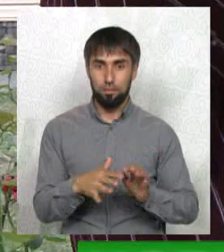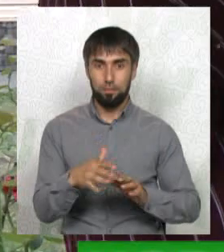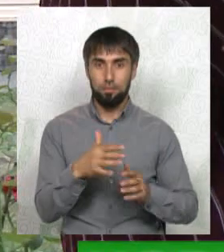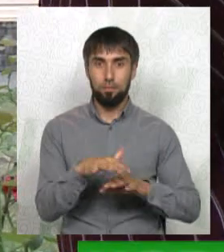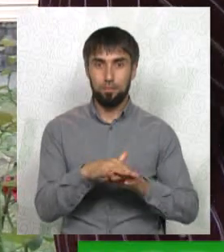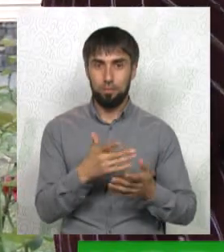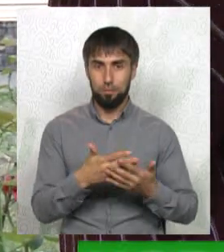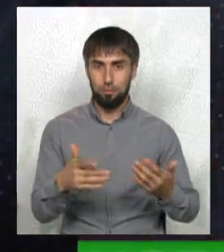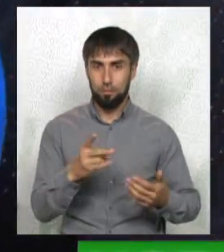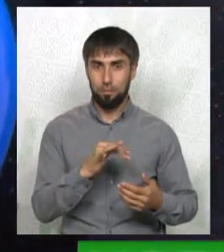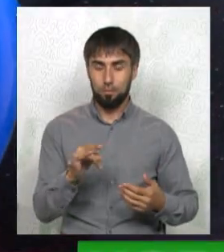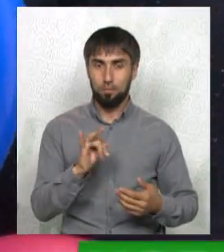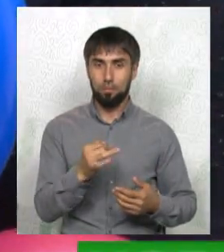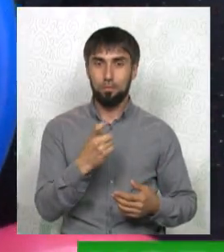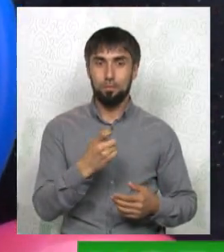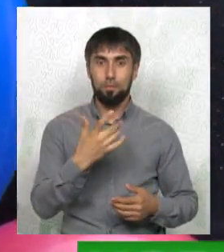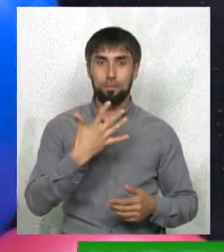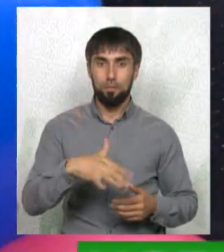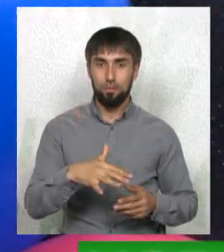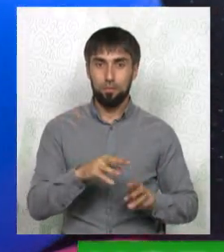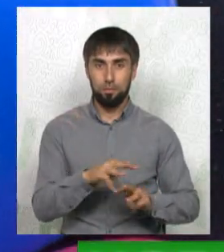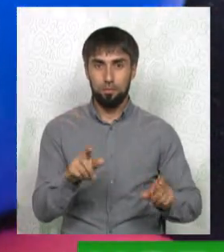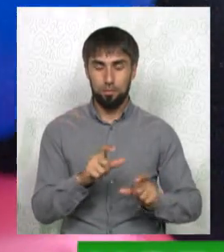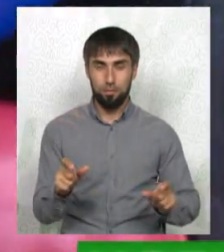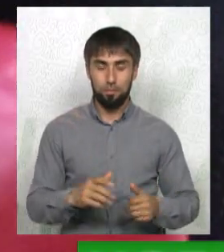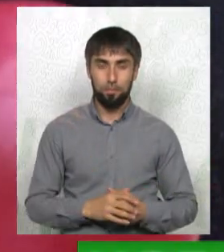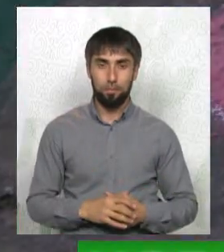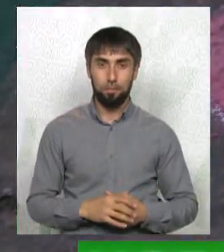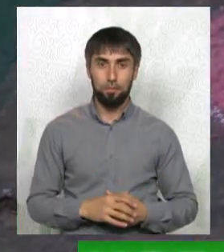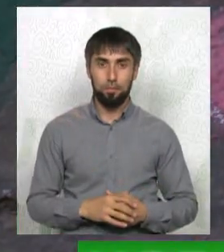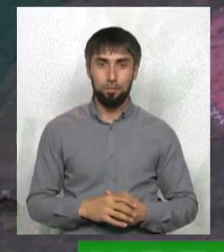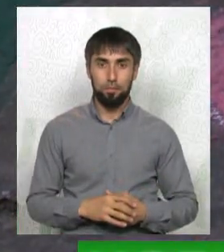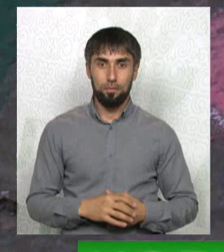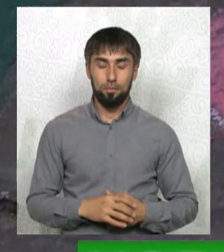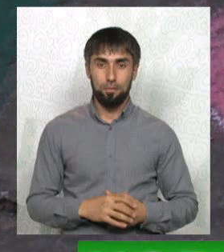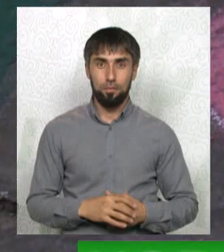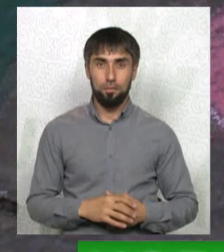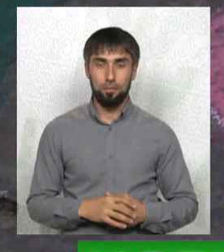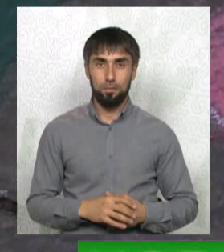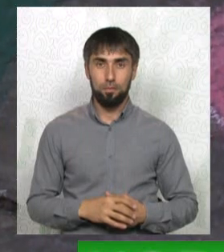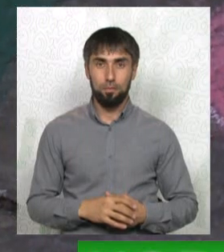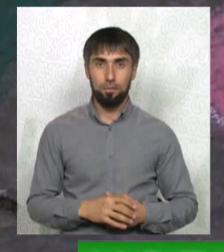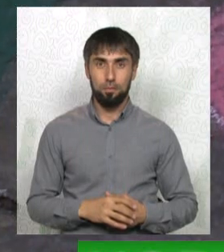народов и более 145 миллионов человек. Хава Гайзикова, Адам Далаков, Новости 24.